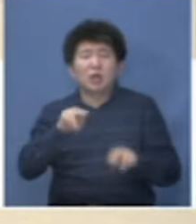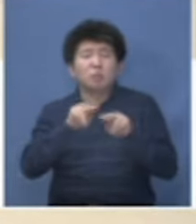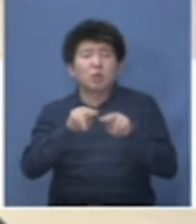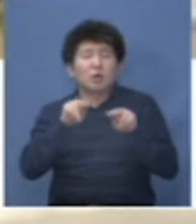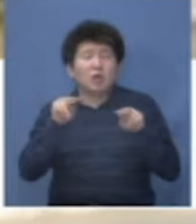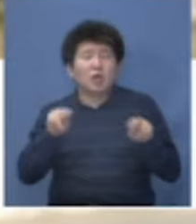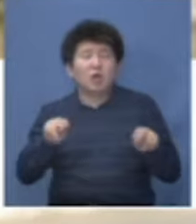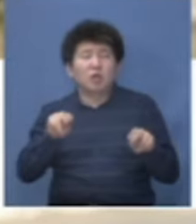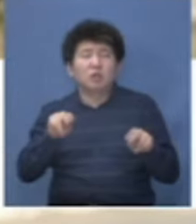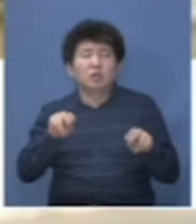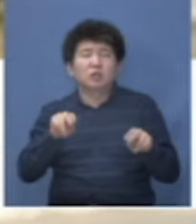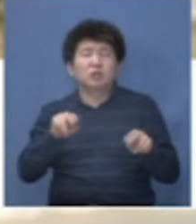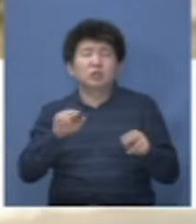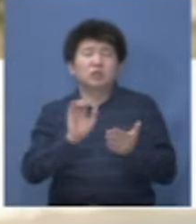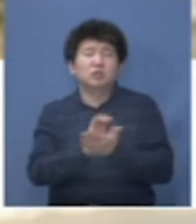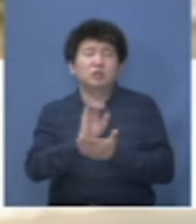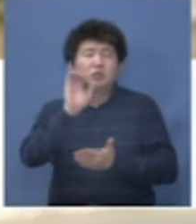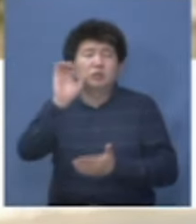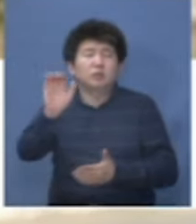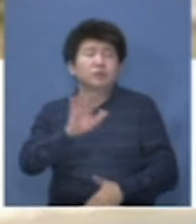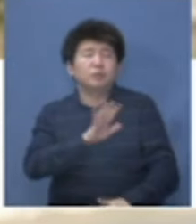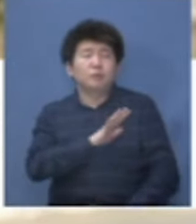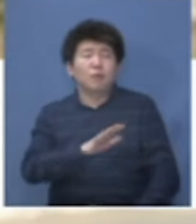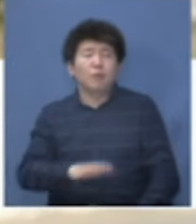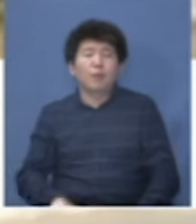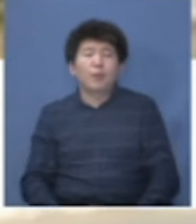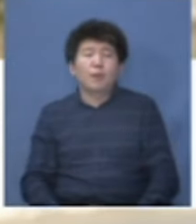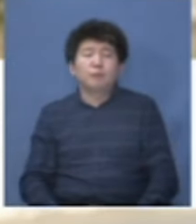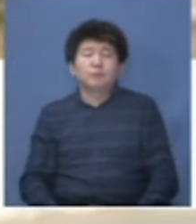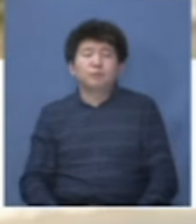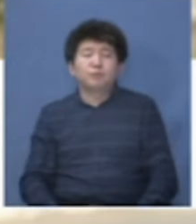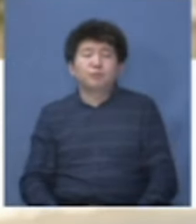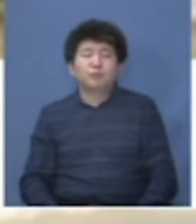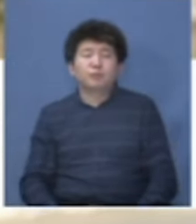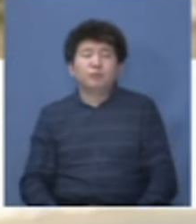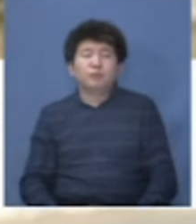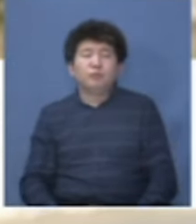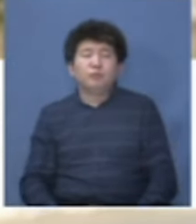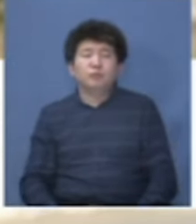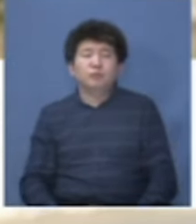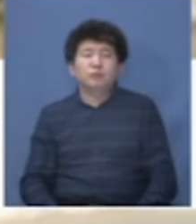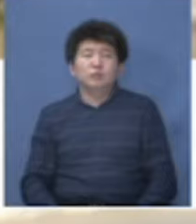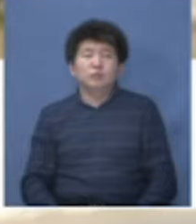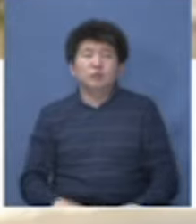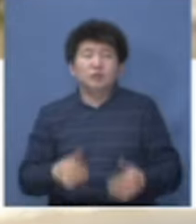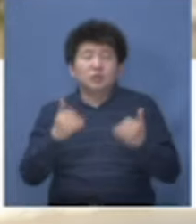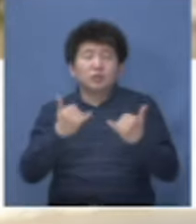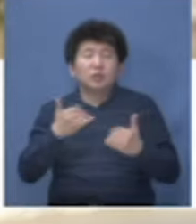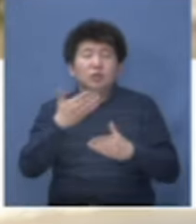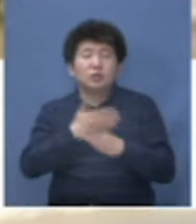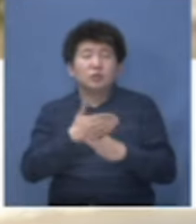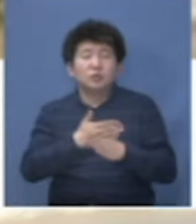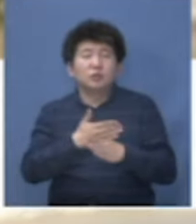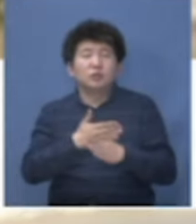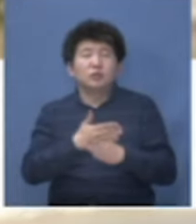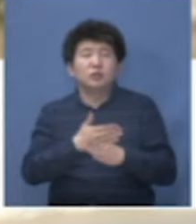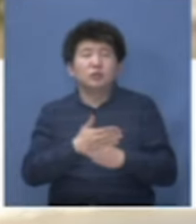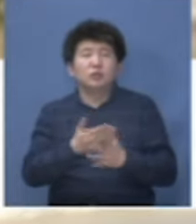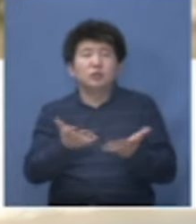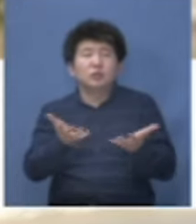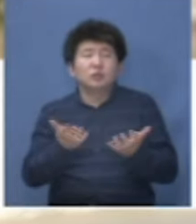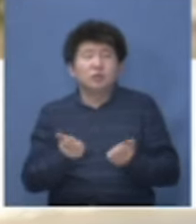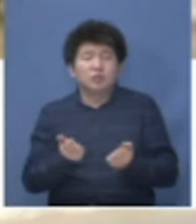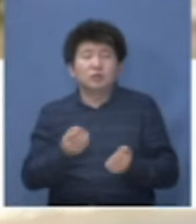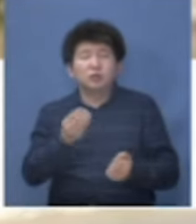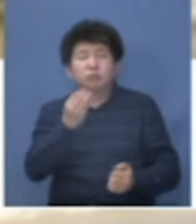жеткізілді. Қазіргі таңда міне Атырау облысына жинап жатырмыз. Қазіргі таңда азық-түлік, гуманитарлық көмек жалпы алған кезде